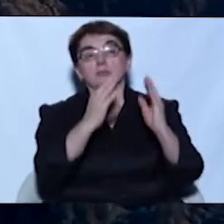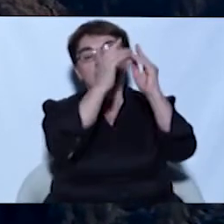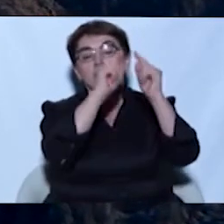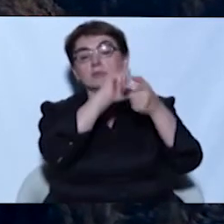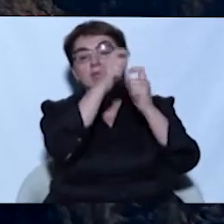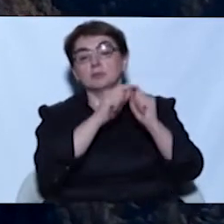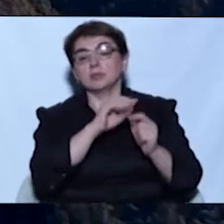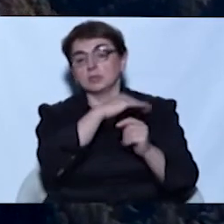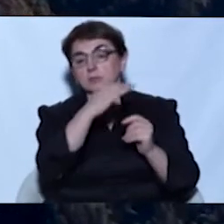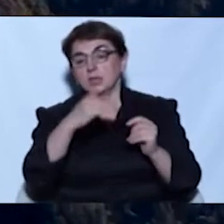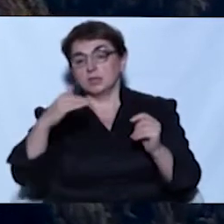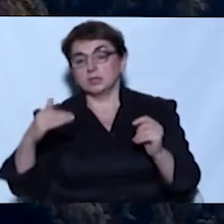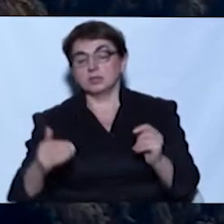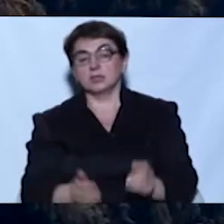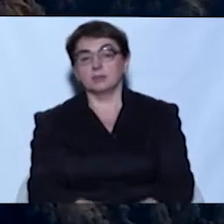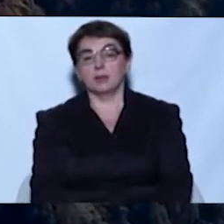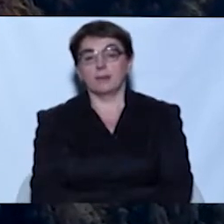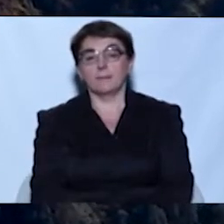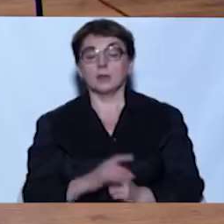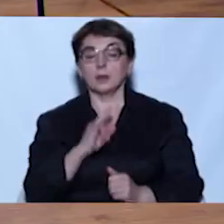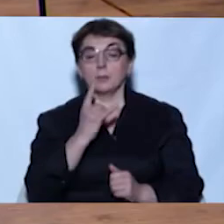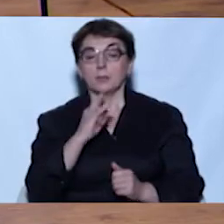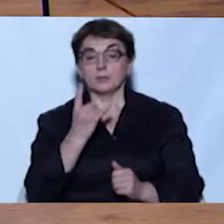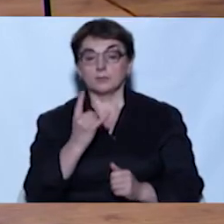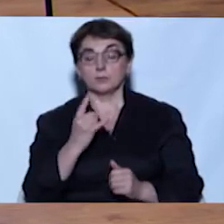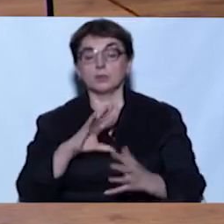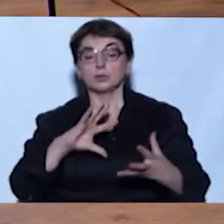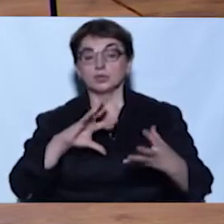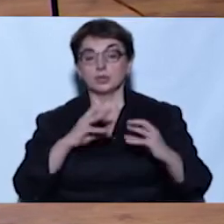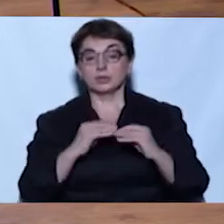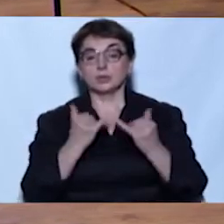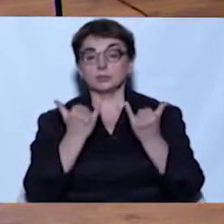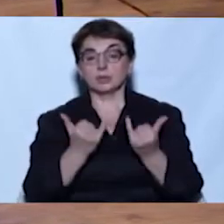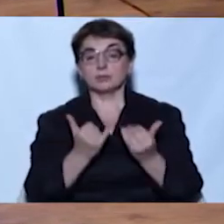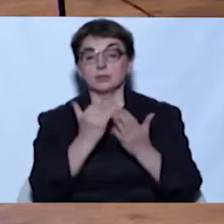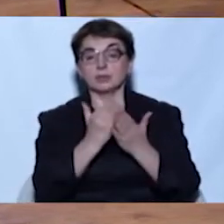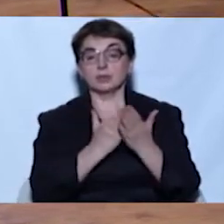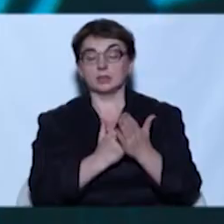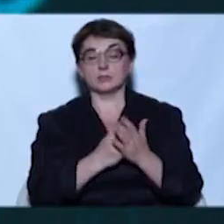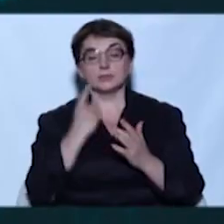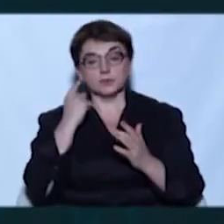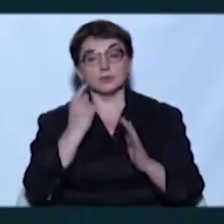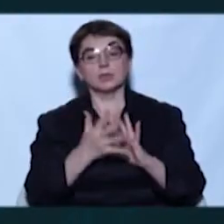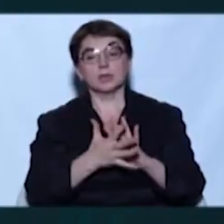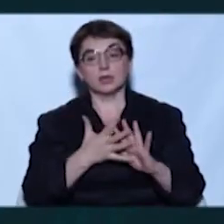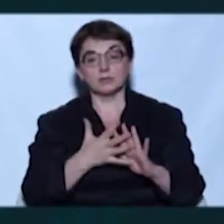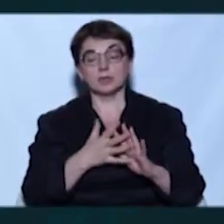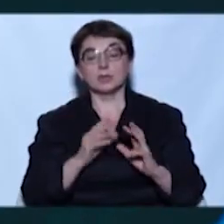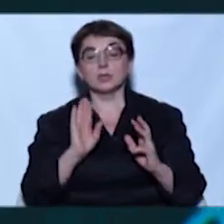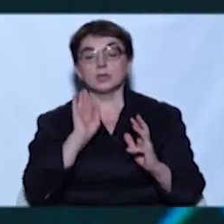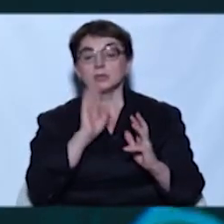სისტემა. Მაშ ასე ბავშვებო, შევაჯამოთ დღევანდელი გაკვეთილი. Ჩვენ გავიგეთ, რომ